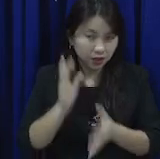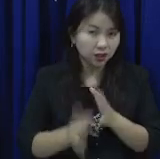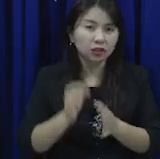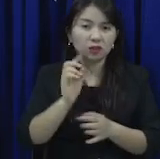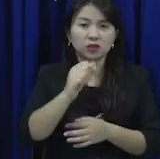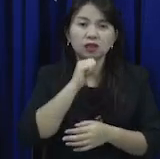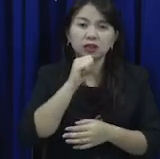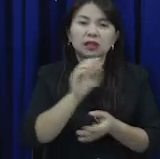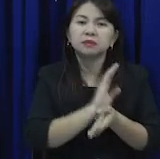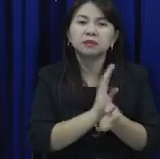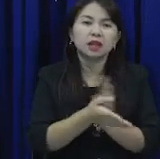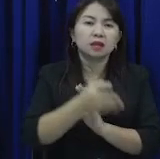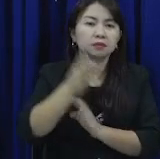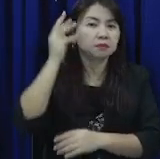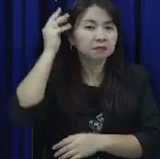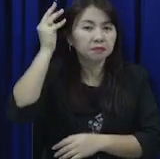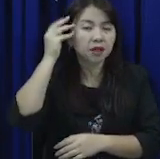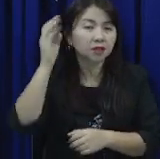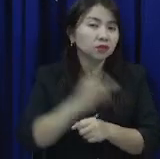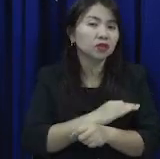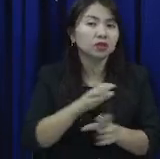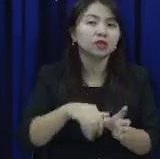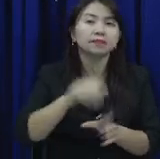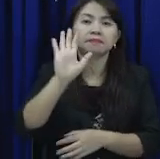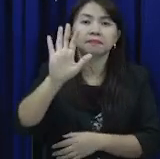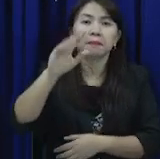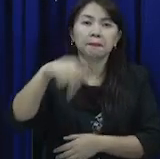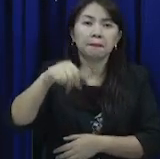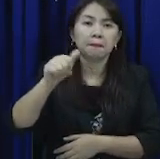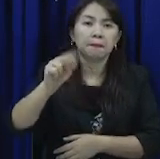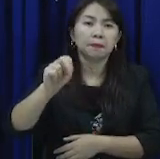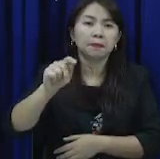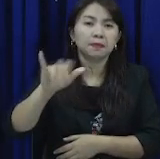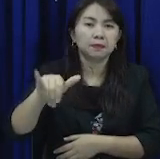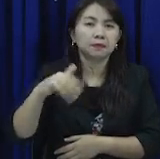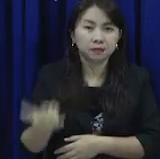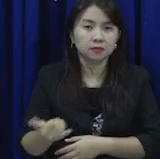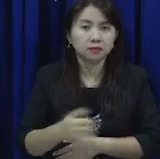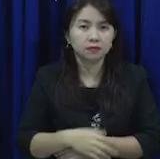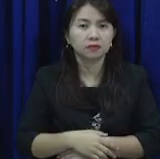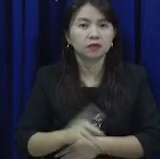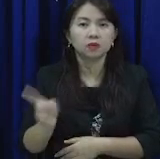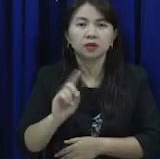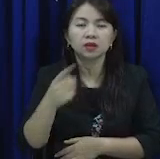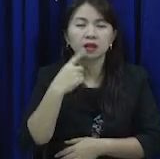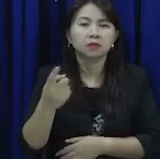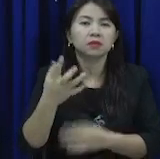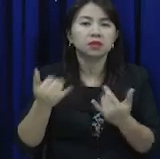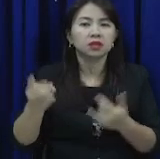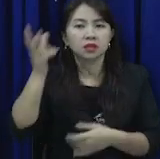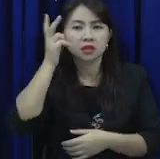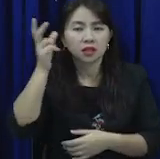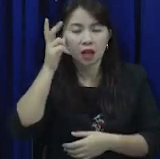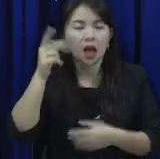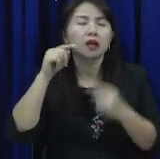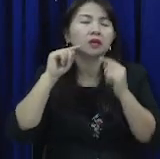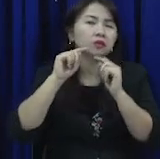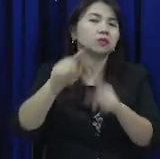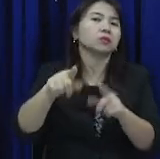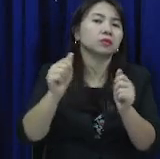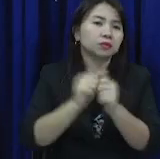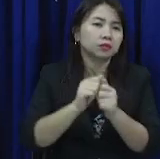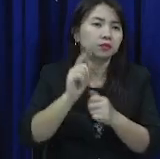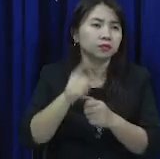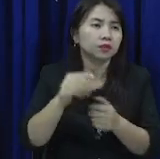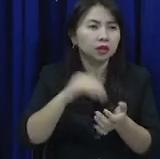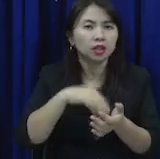mindful team Focus and especially sa inyo team preparation ngayon ang gagawin ng diyablo sasabayan niya kayo okay You've